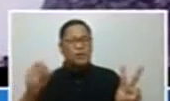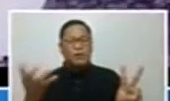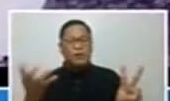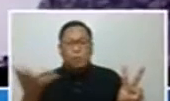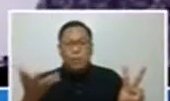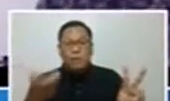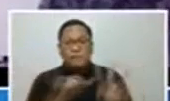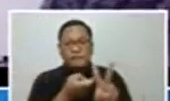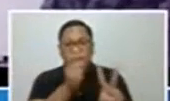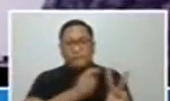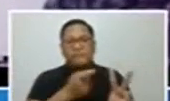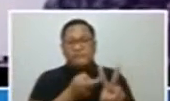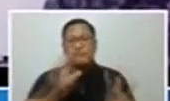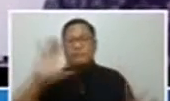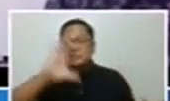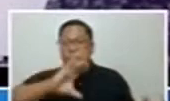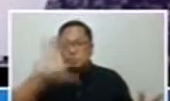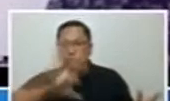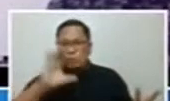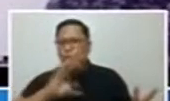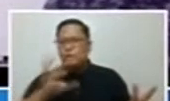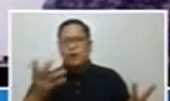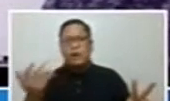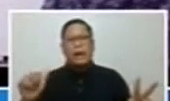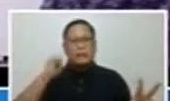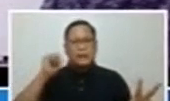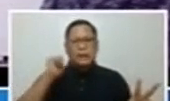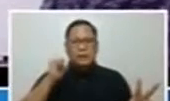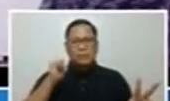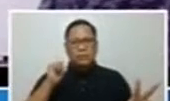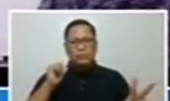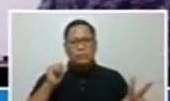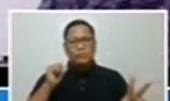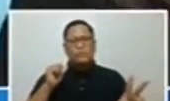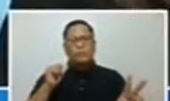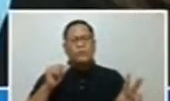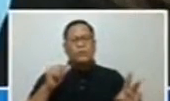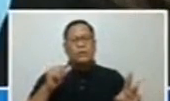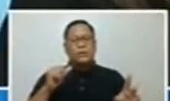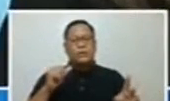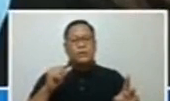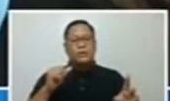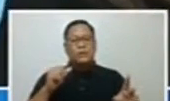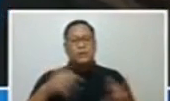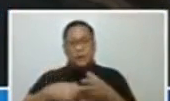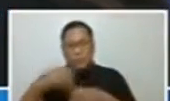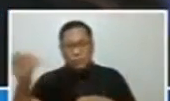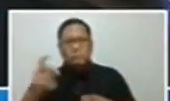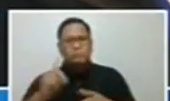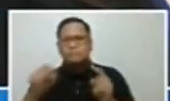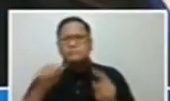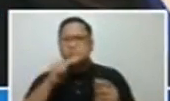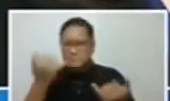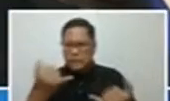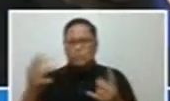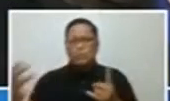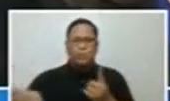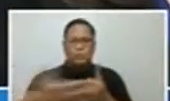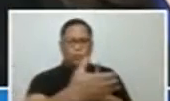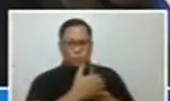masabing may kasalanan yung kapitan. Ganun. Governor, follow up lang po. Pero totoo po